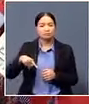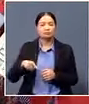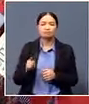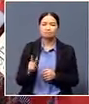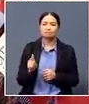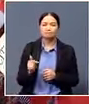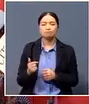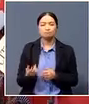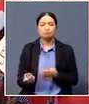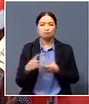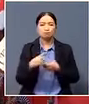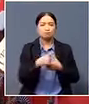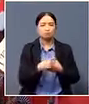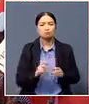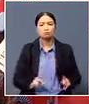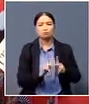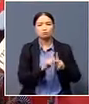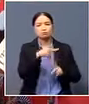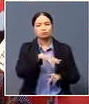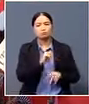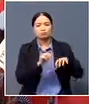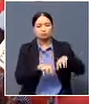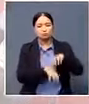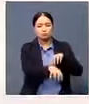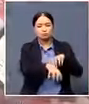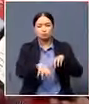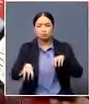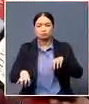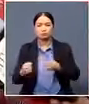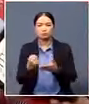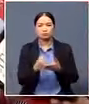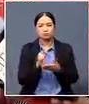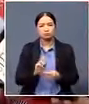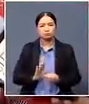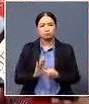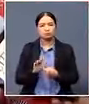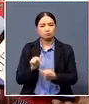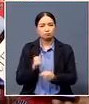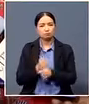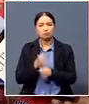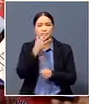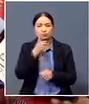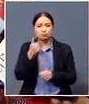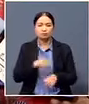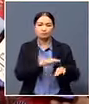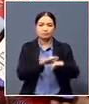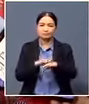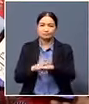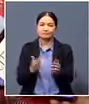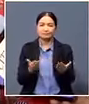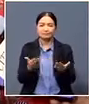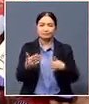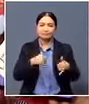เป็นมือไม้เป็นแขนขาของกระทรวงการพัฒนาสังคมและความมั่นคงของมนุษย ์ถือเป็นต้นแบบความดีนะคะแล้วก็อยากจะเชิญชวนด้ว